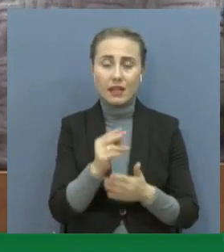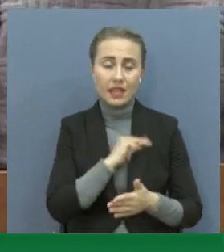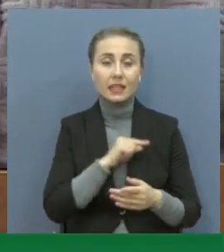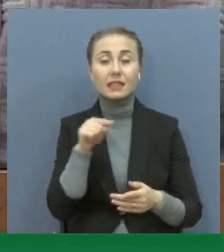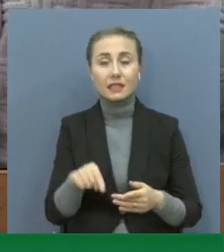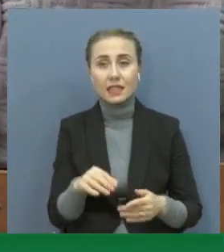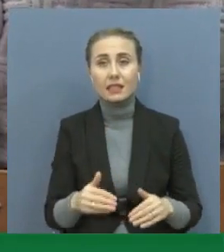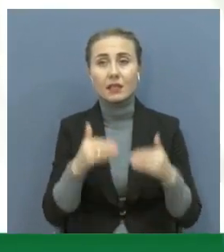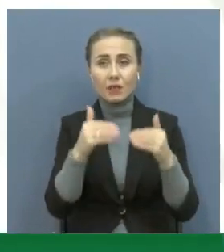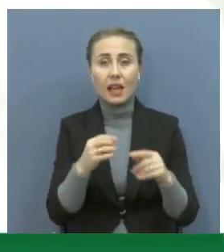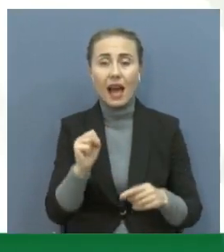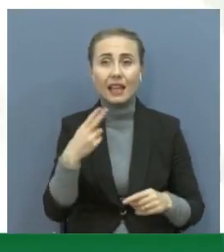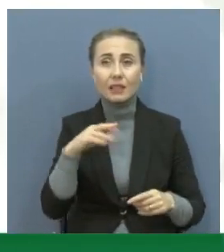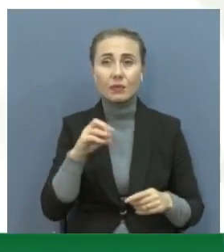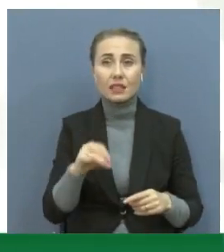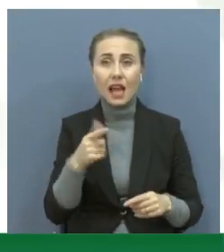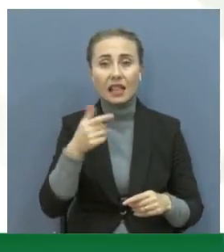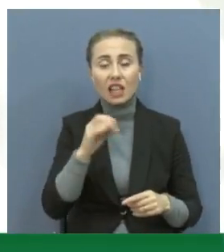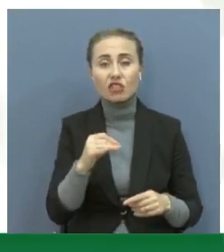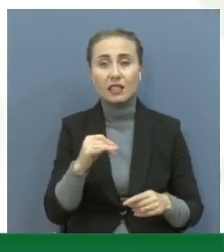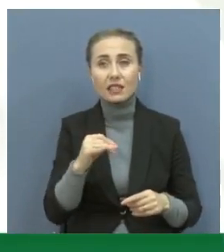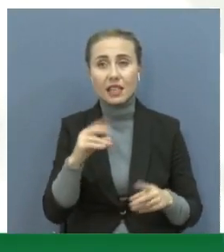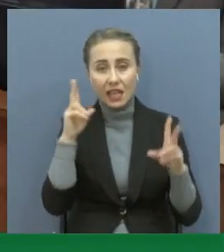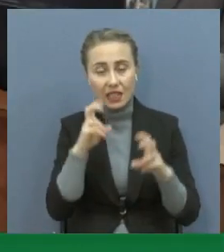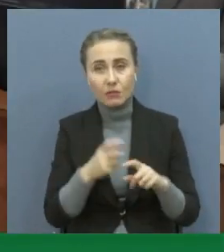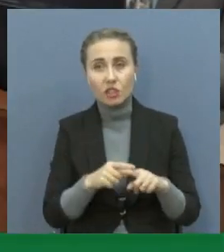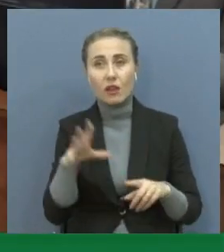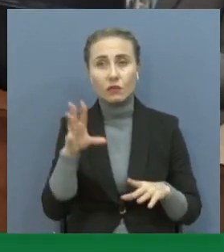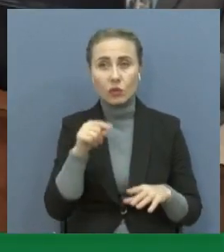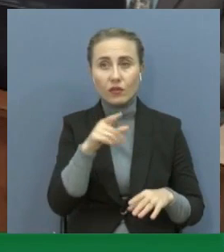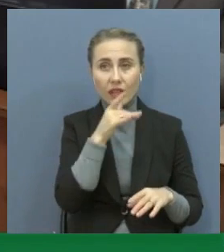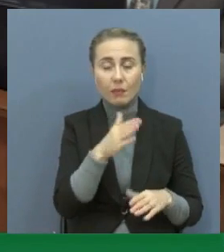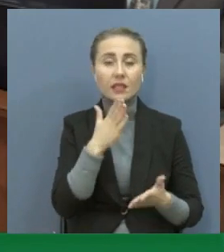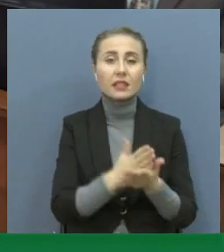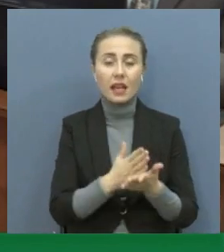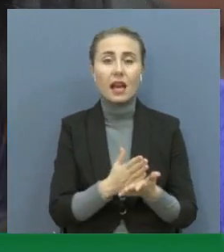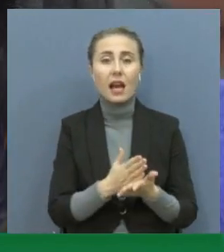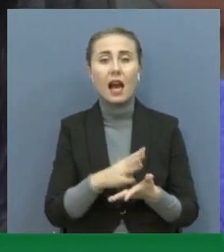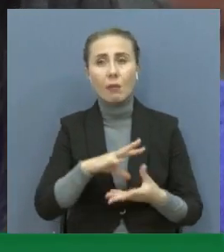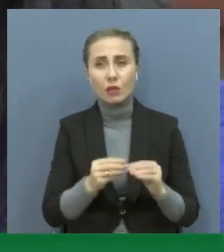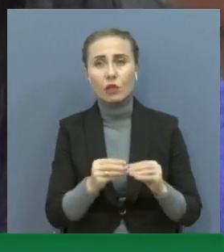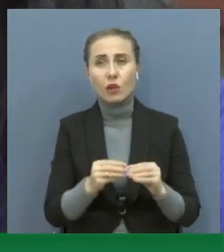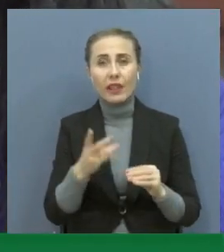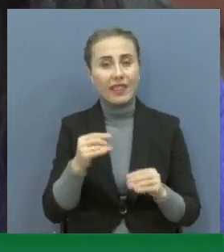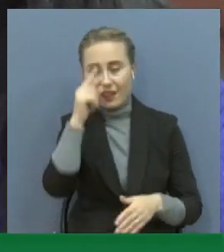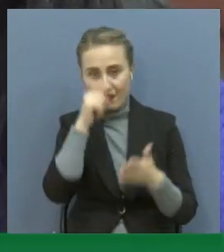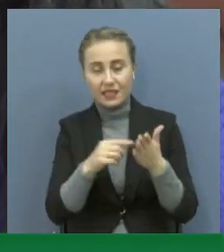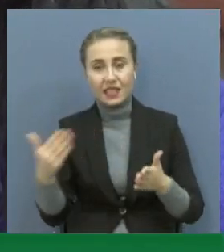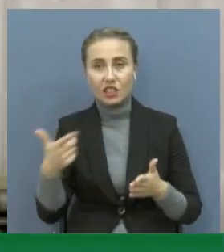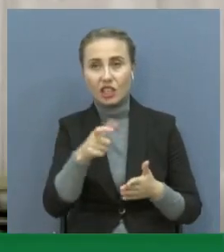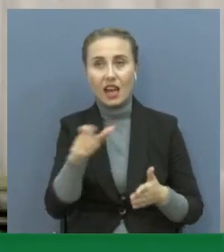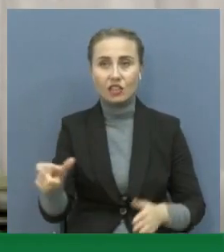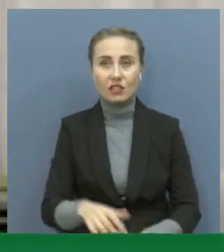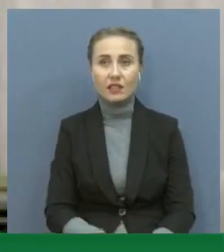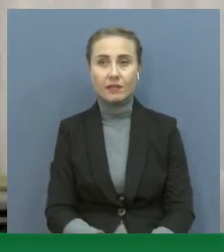здесь превалируют административные и гражданские разбирательства. В то же время все еще существует определенное недоверие к медиаторам со стороны граждан.